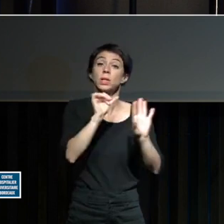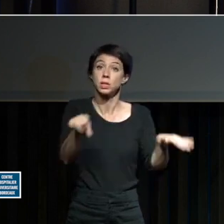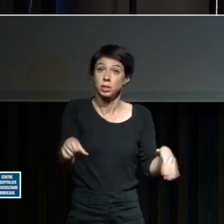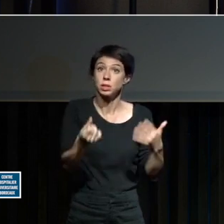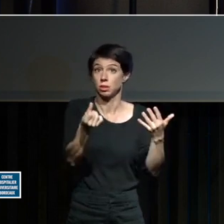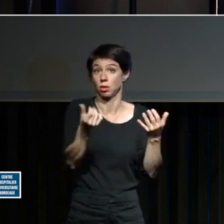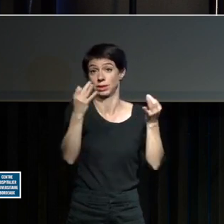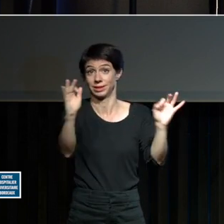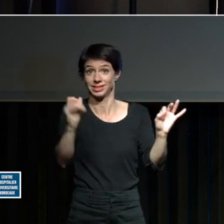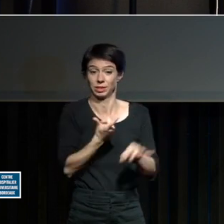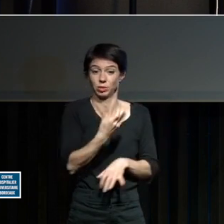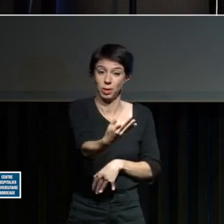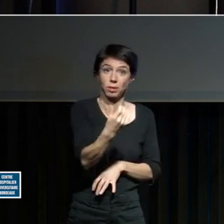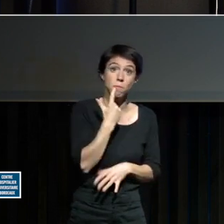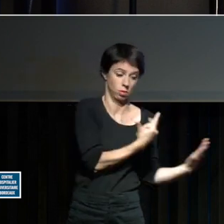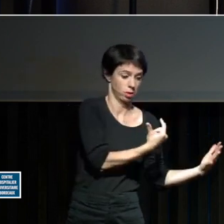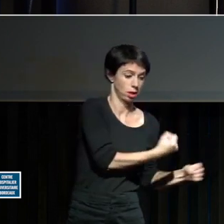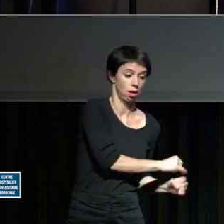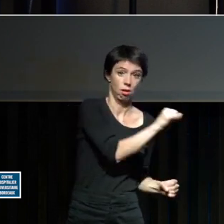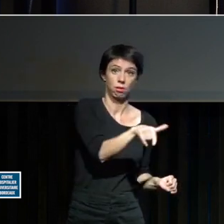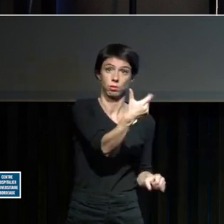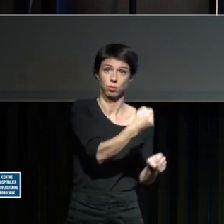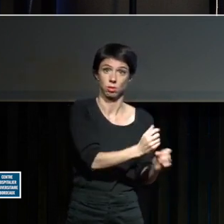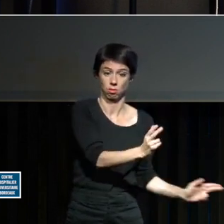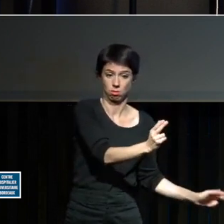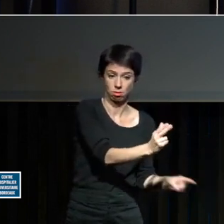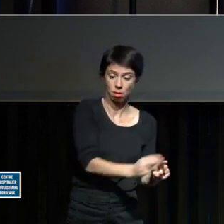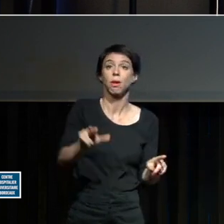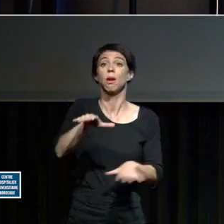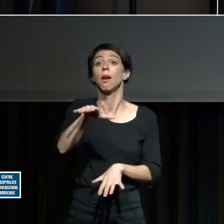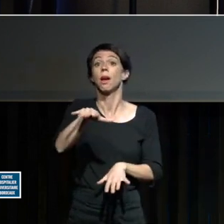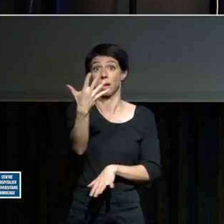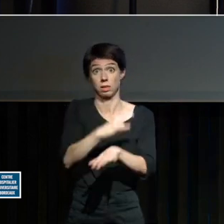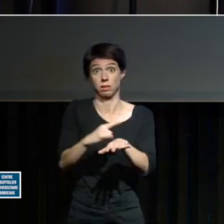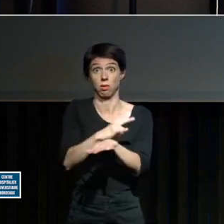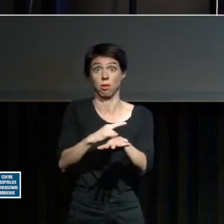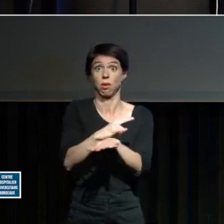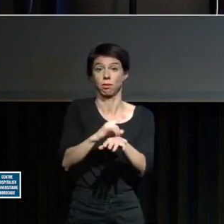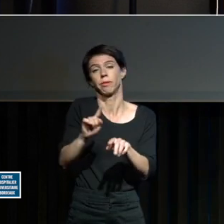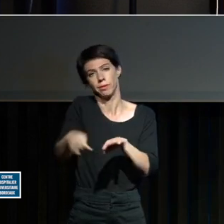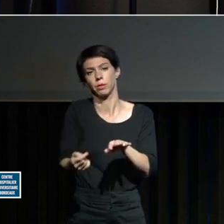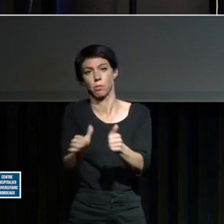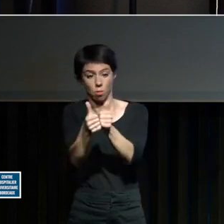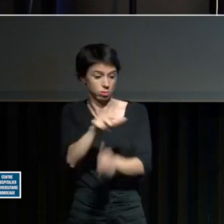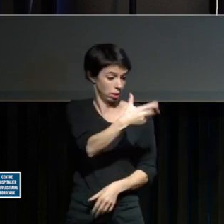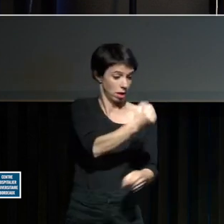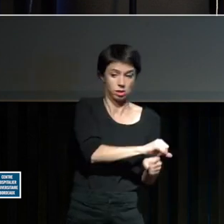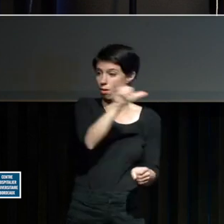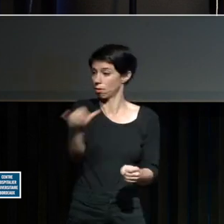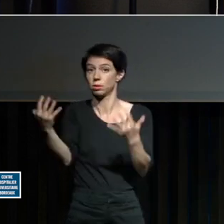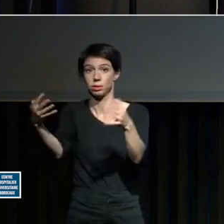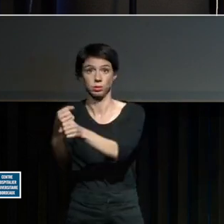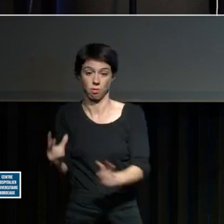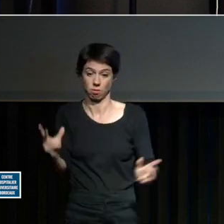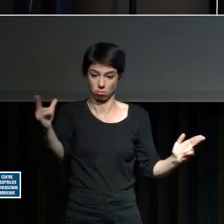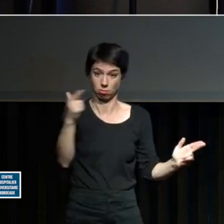6h10 estimées par semaine chez les 7-12 ans et 15h11 par semaine, selon une enquête Ipsos, chez les 13-19 ans. Et on